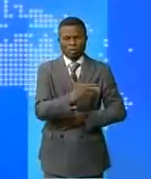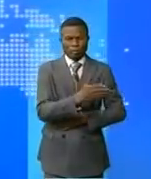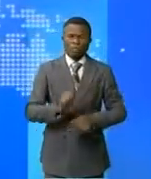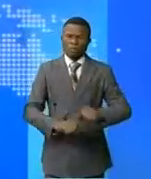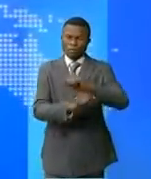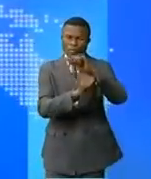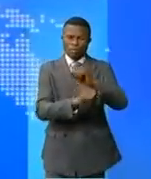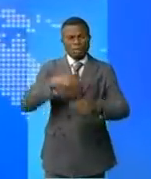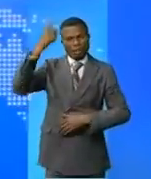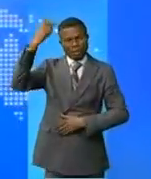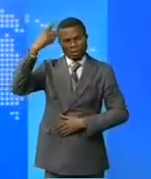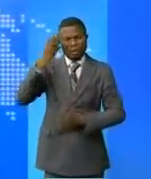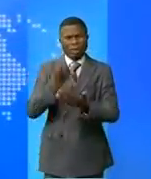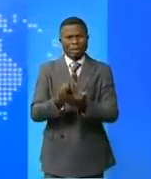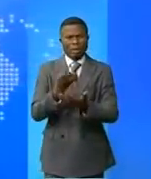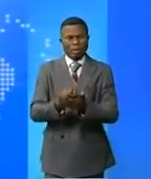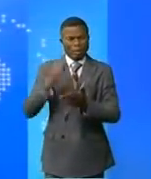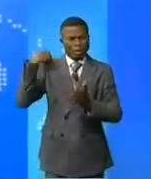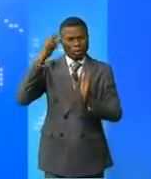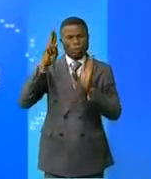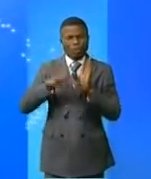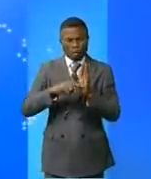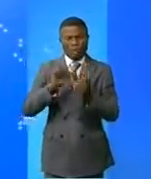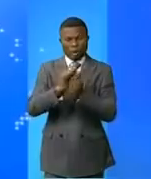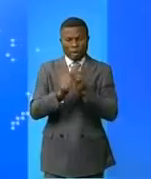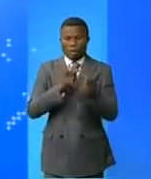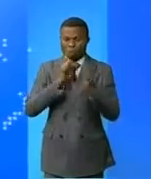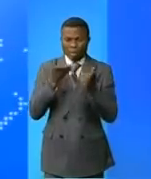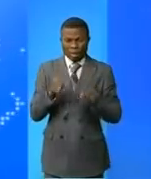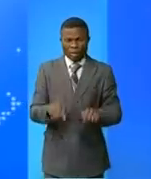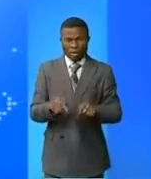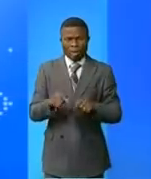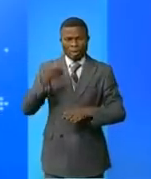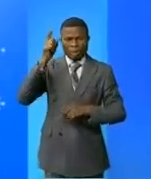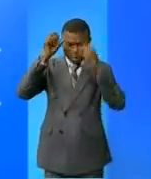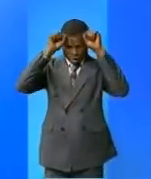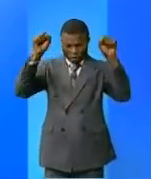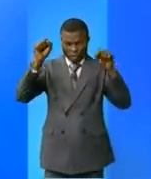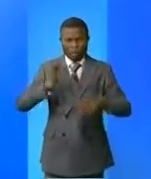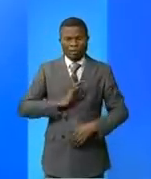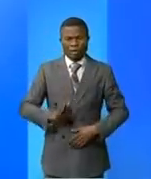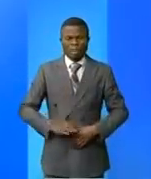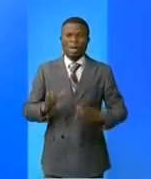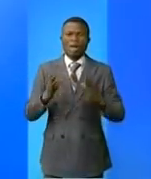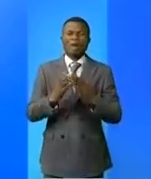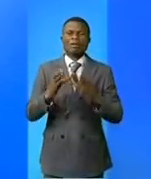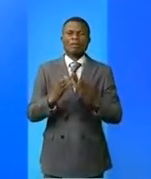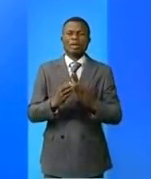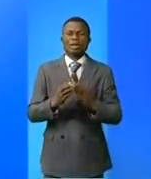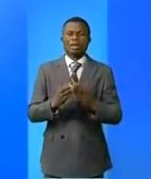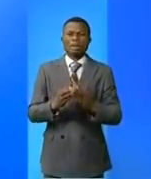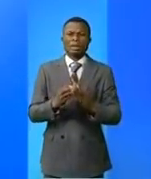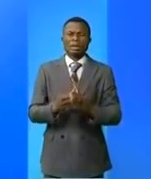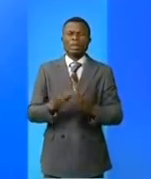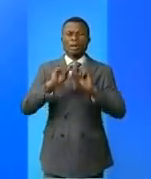L'accompagnement de la politique économique du gouvernement, sujet au cœur des échanges entre le président de la République, Félix-Antoine Tshisekedi Tshilombo, et la